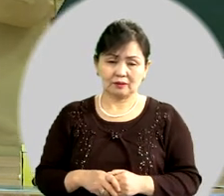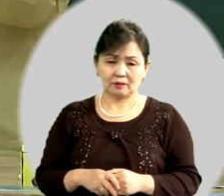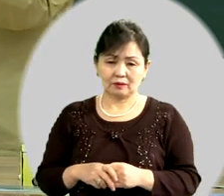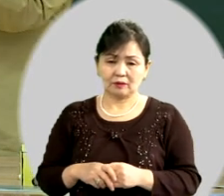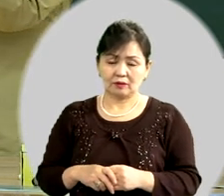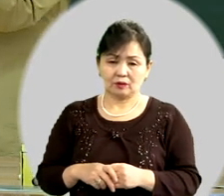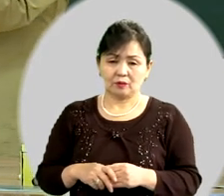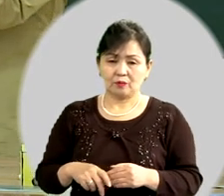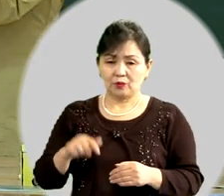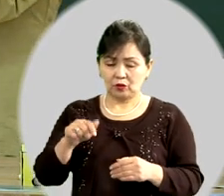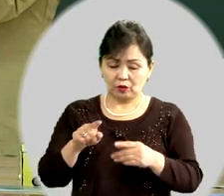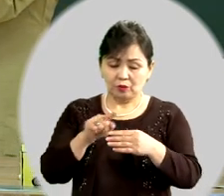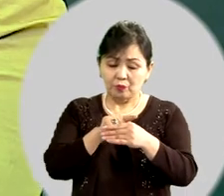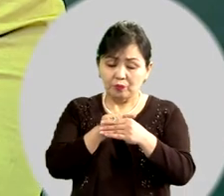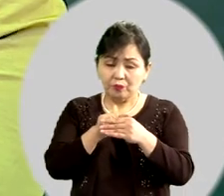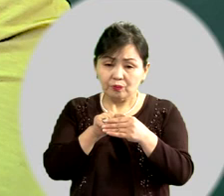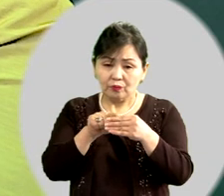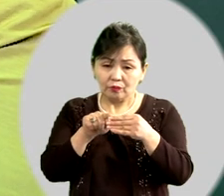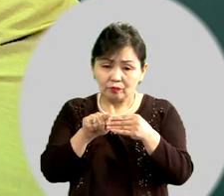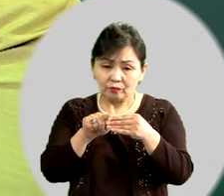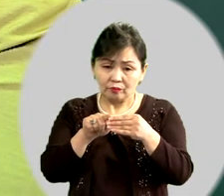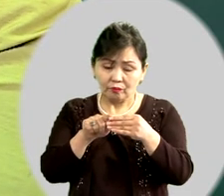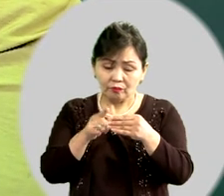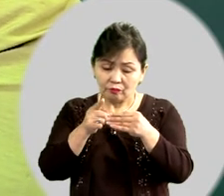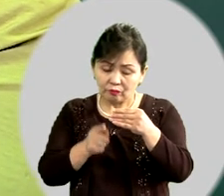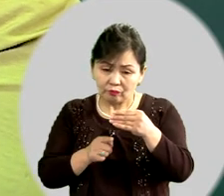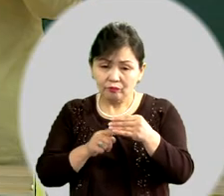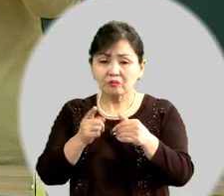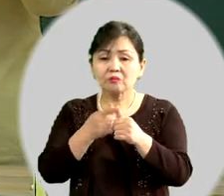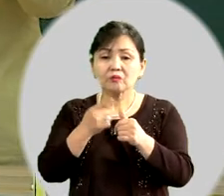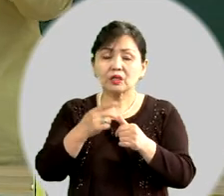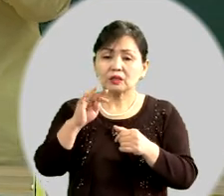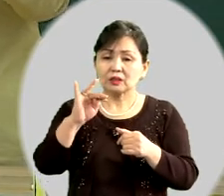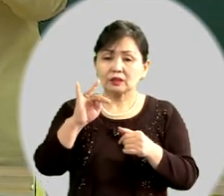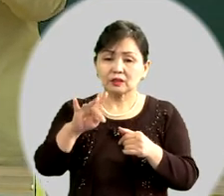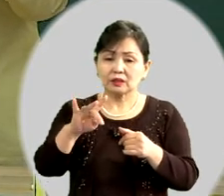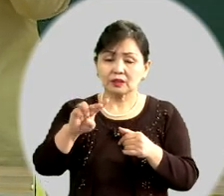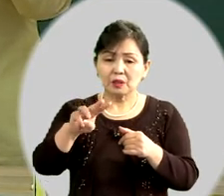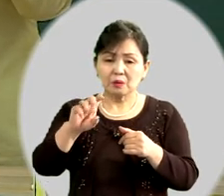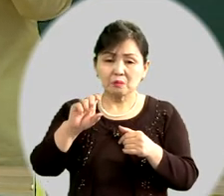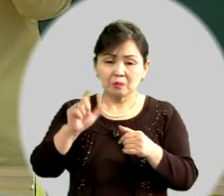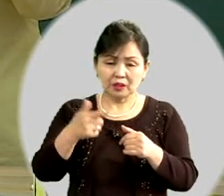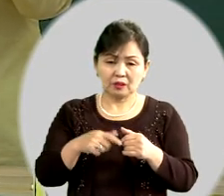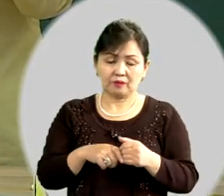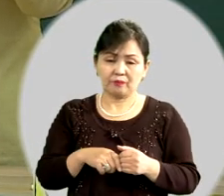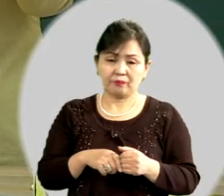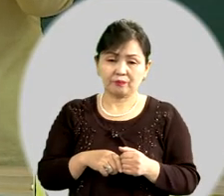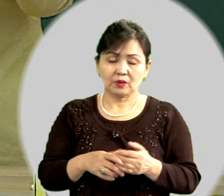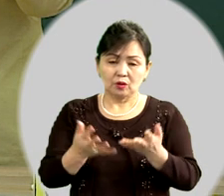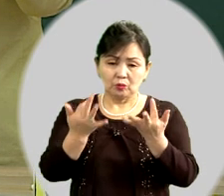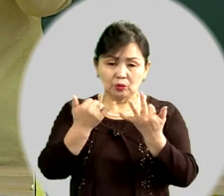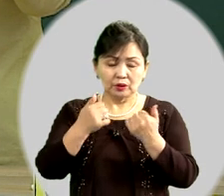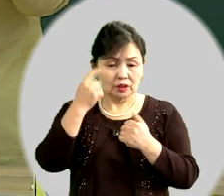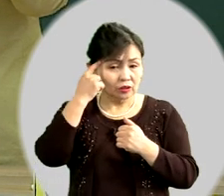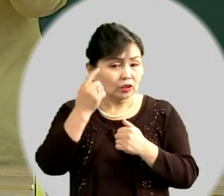энэ үлдсэн хэсэг бол кубын эремгийг харуулсан загвар юм. За, бүгдээрээ харагдаж байгаагаар нь кубын эремгийг